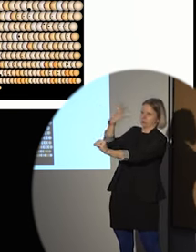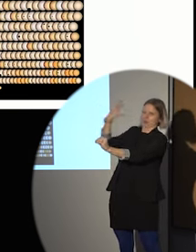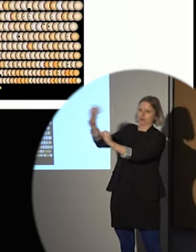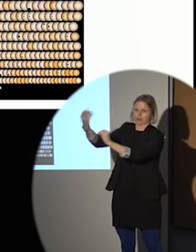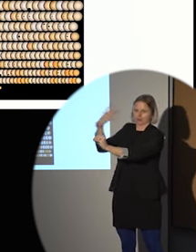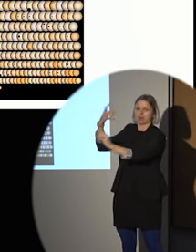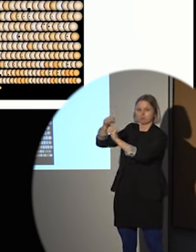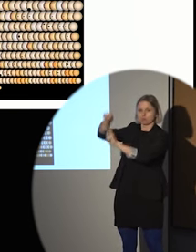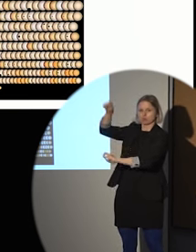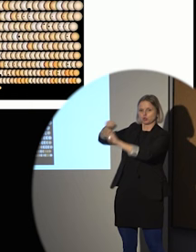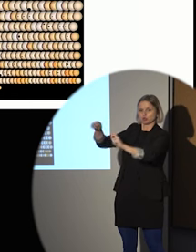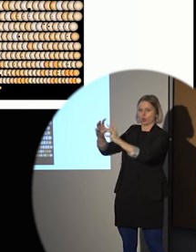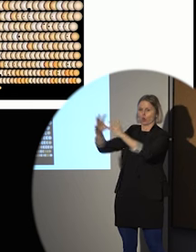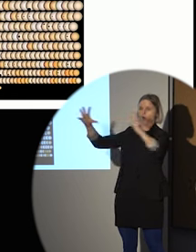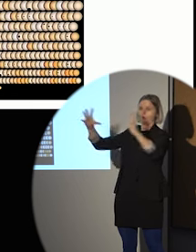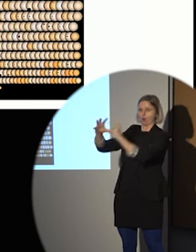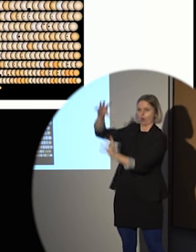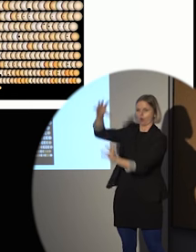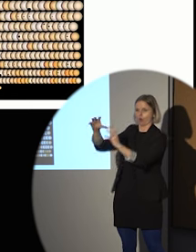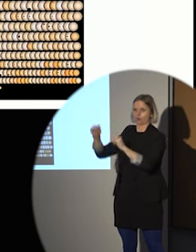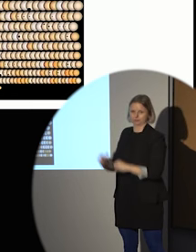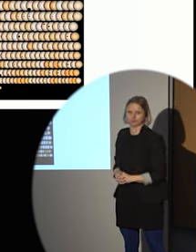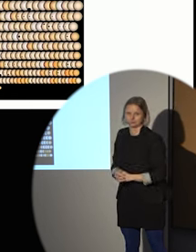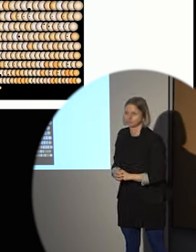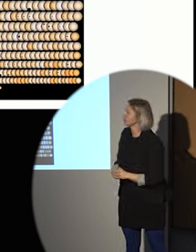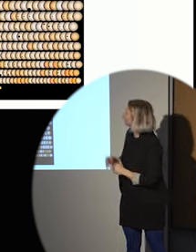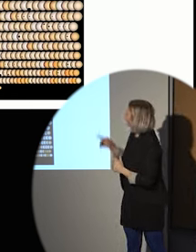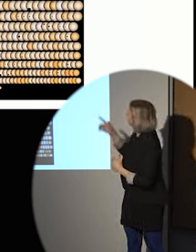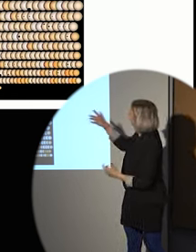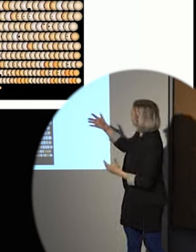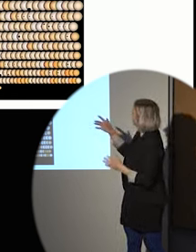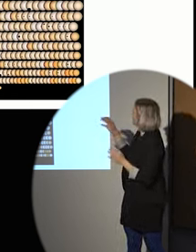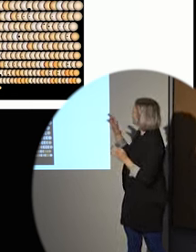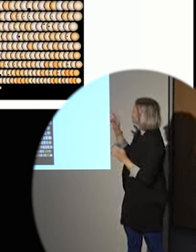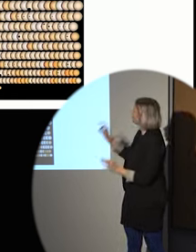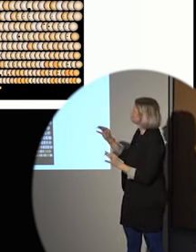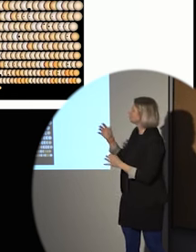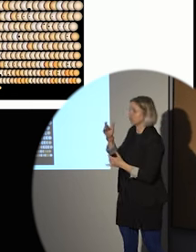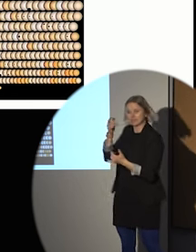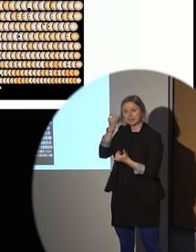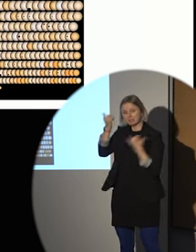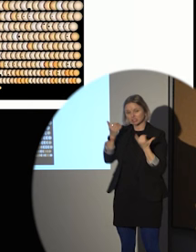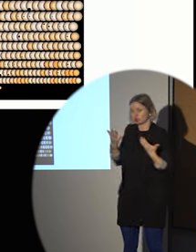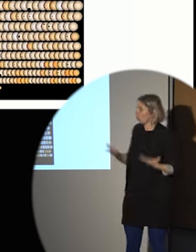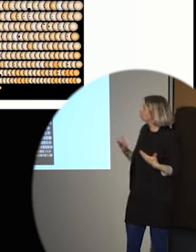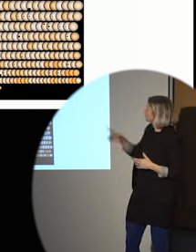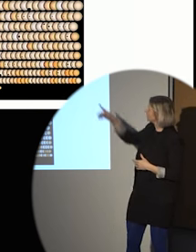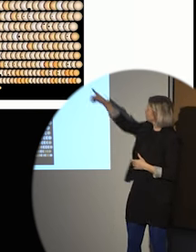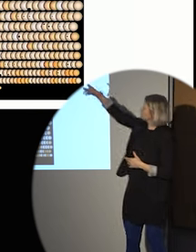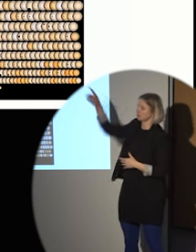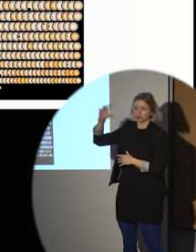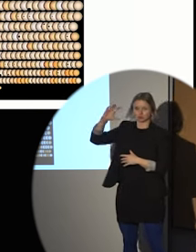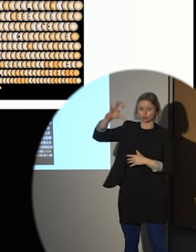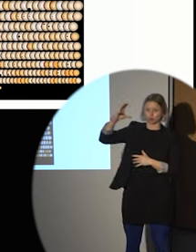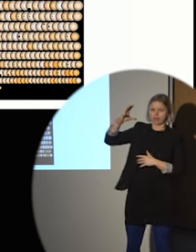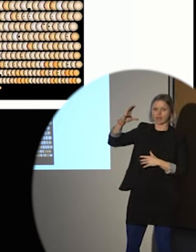taille des étoiles. Et ici, vous avez ce qu'on aurait si on observait avec la même méthode le Soleil et la planète Jupiter,